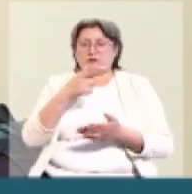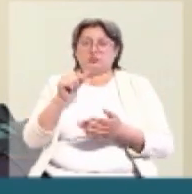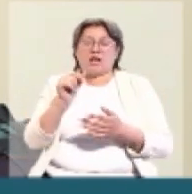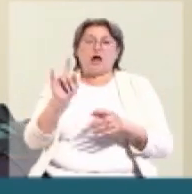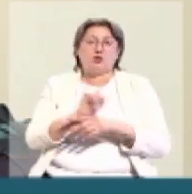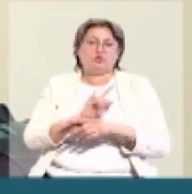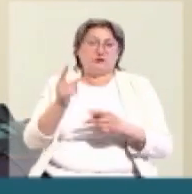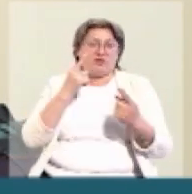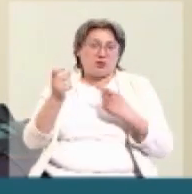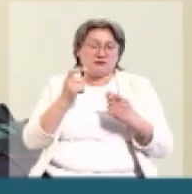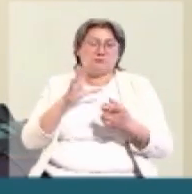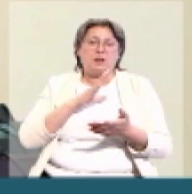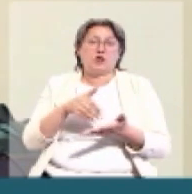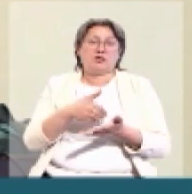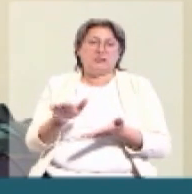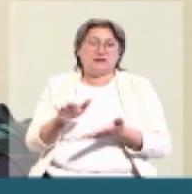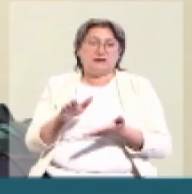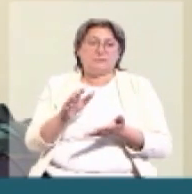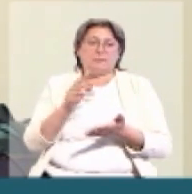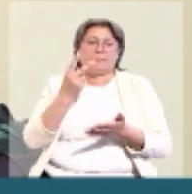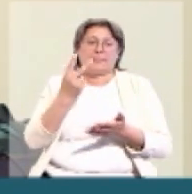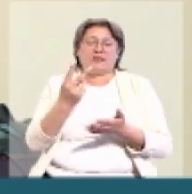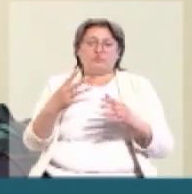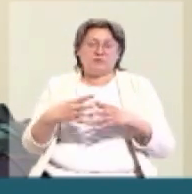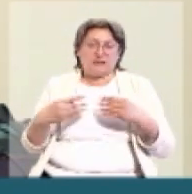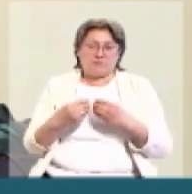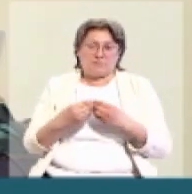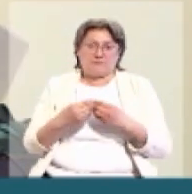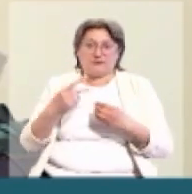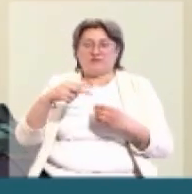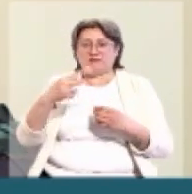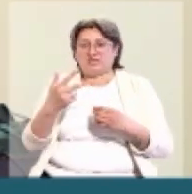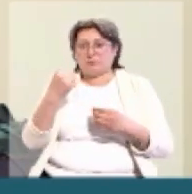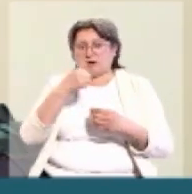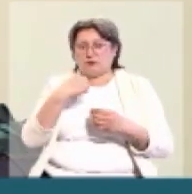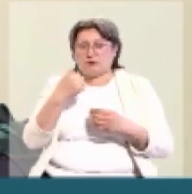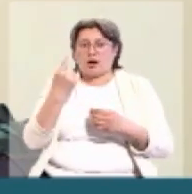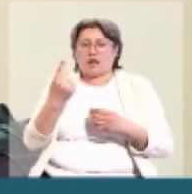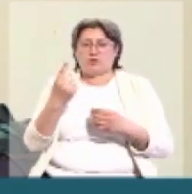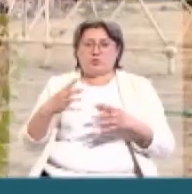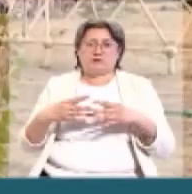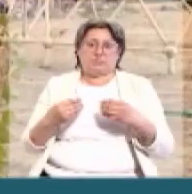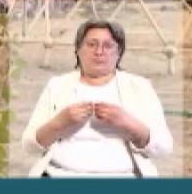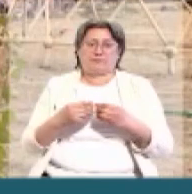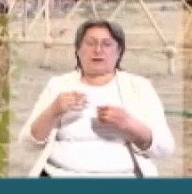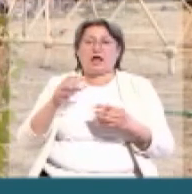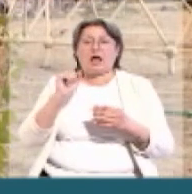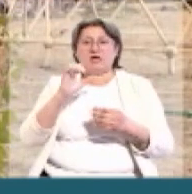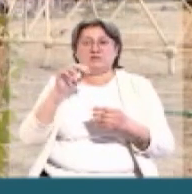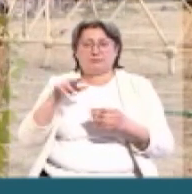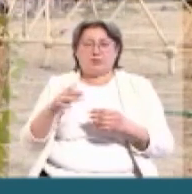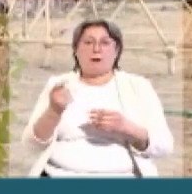за предоставлены недостоверных сведений было отказано значение 23 году одной семье помимо